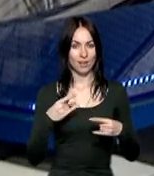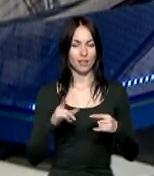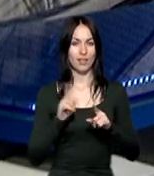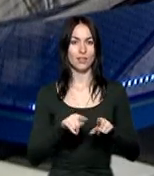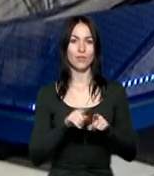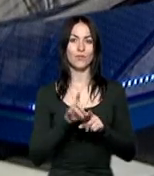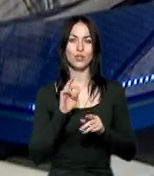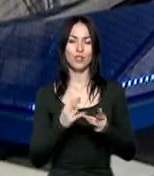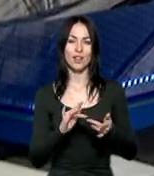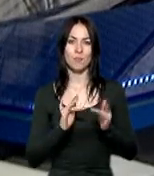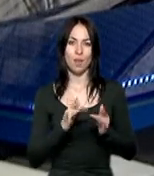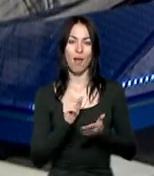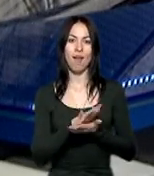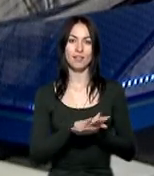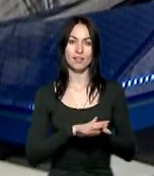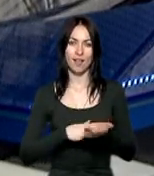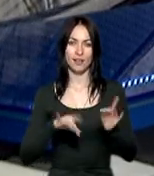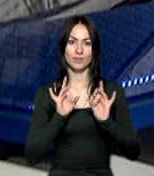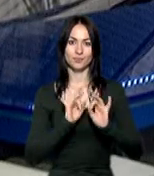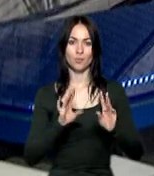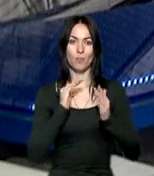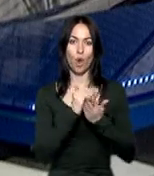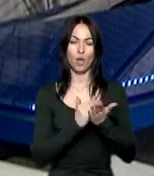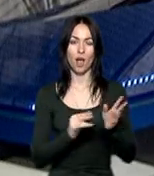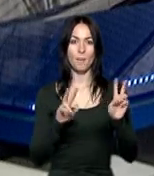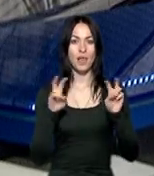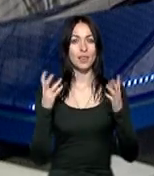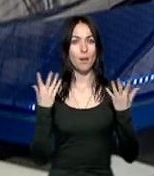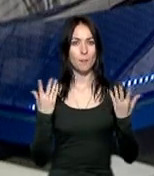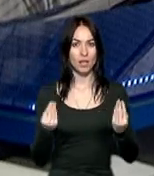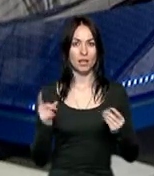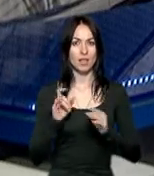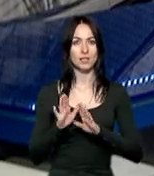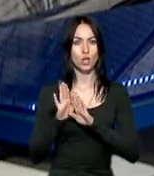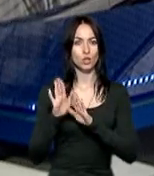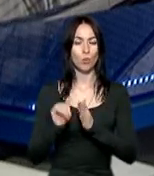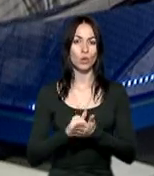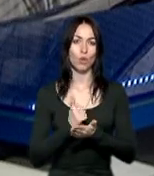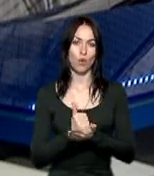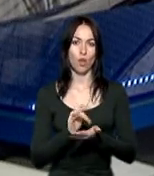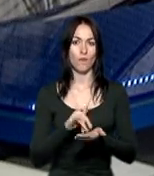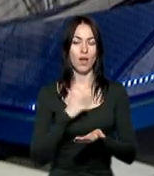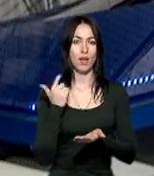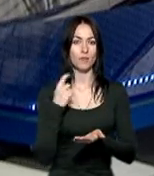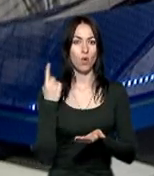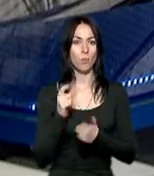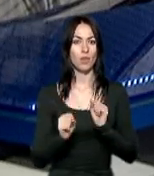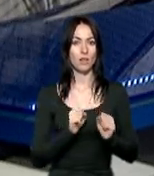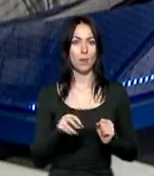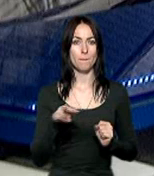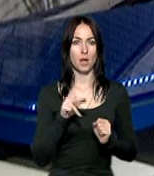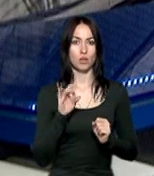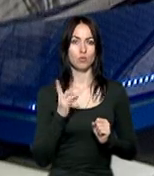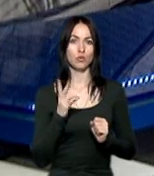у соціальних мережах. Ефір телеканалу продовжить програма «Тема дня». Із заступником голови Харківської обладміністрації Михайлом